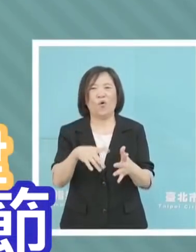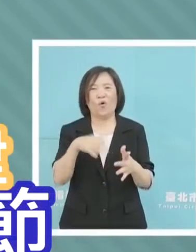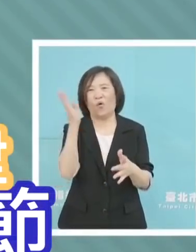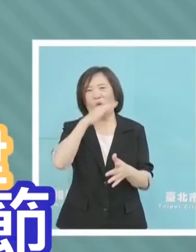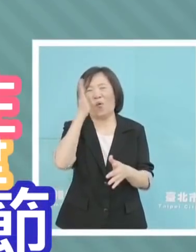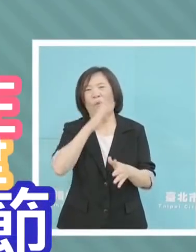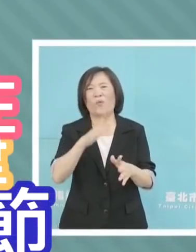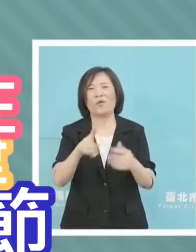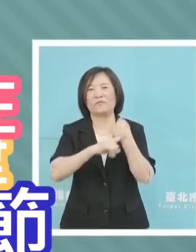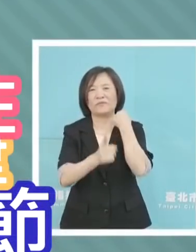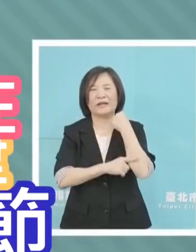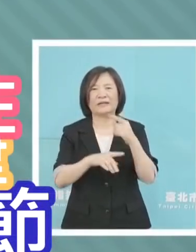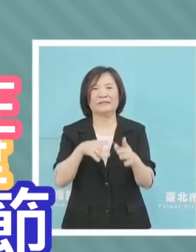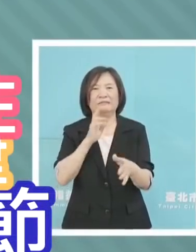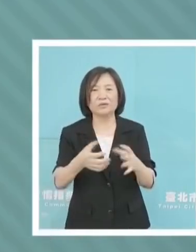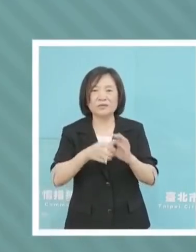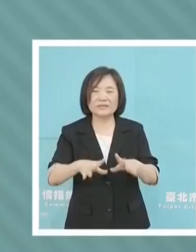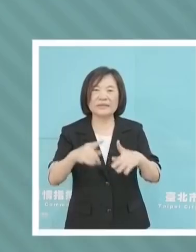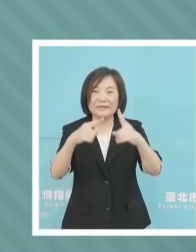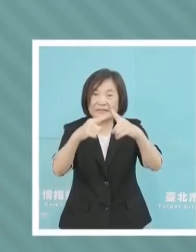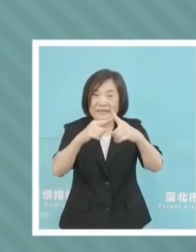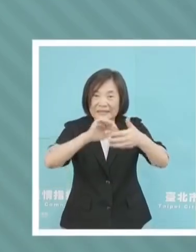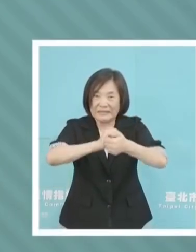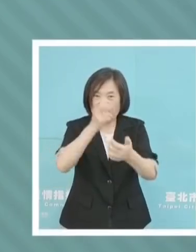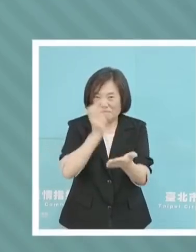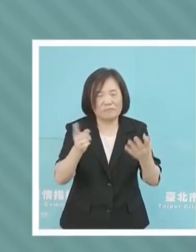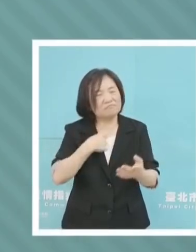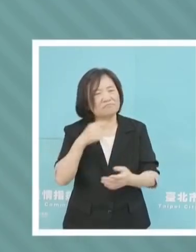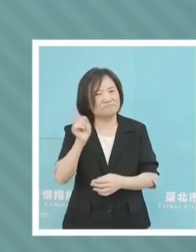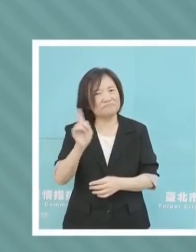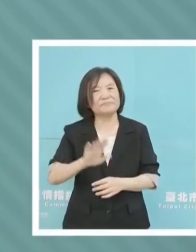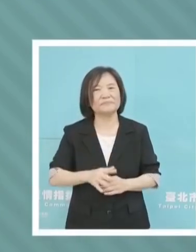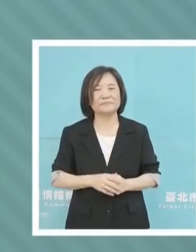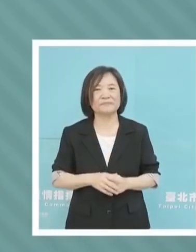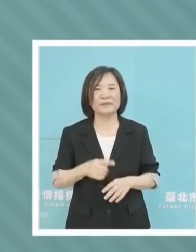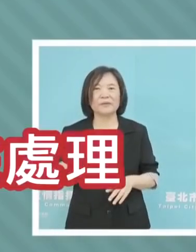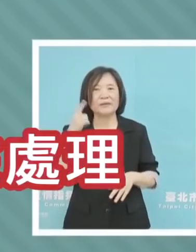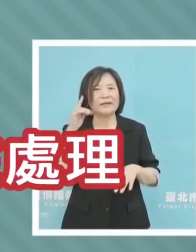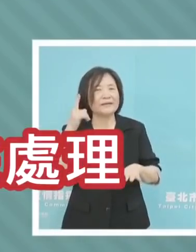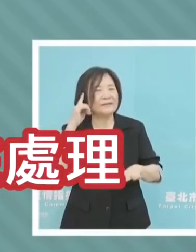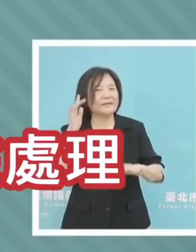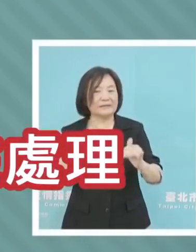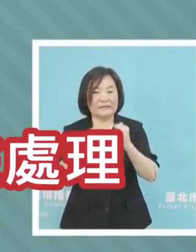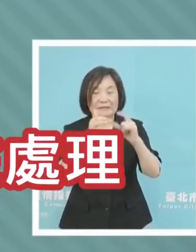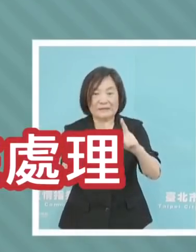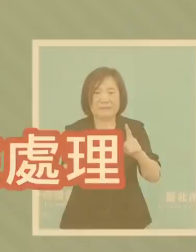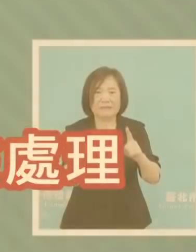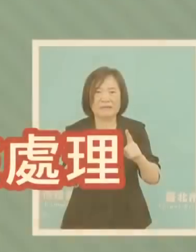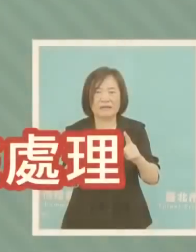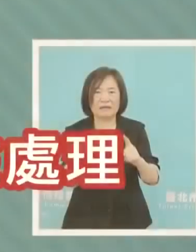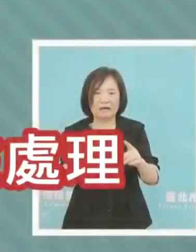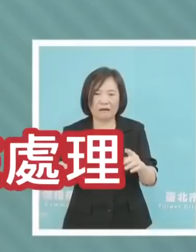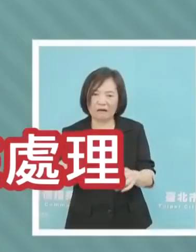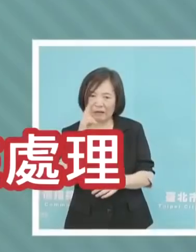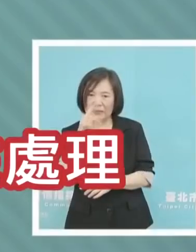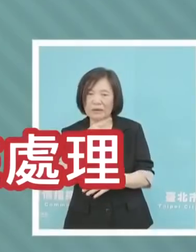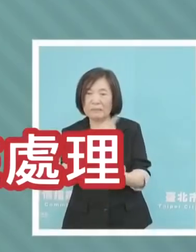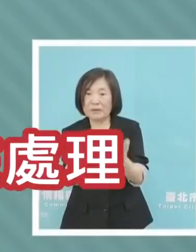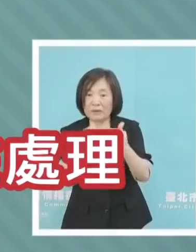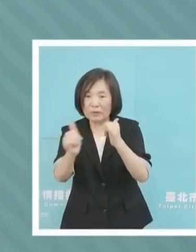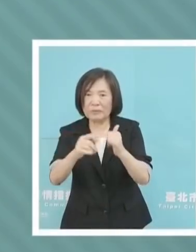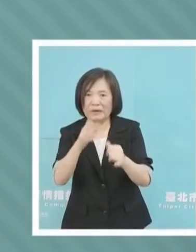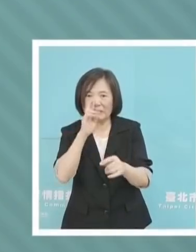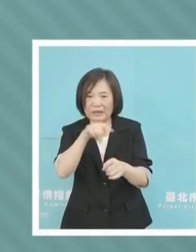很死的华丽把一切都绑住了。我非常反对哈，在一个社会里面哦，把你的国民都当作贼在处理，这实在